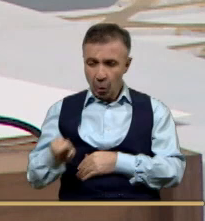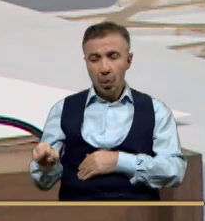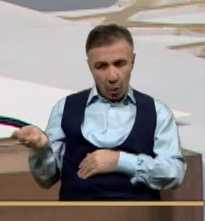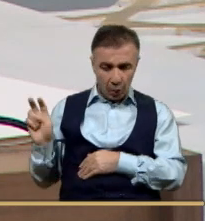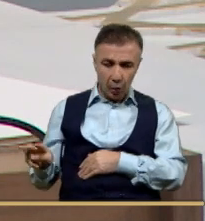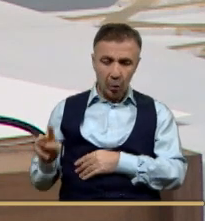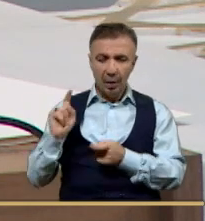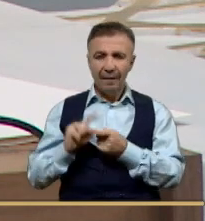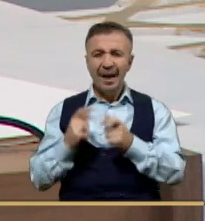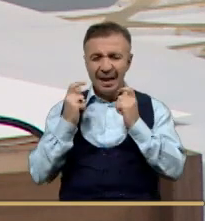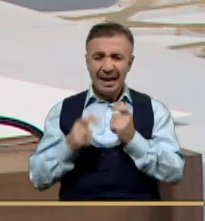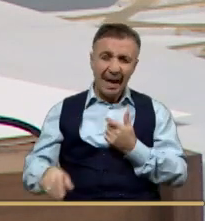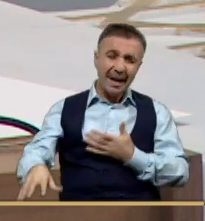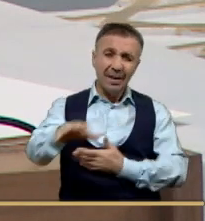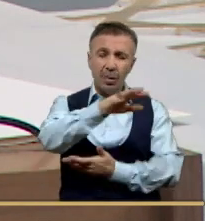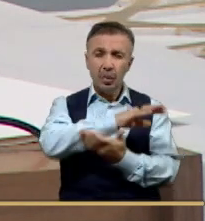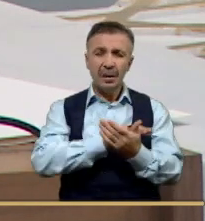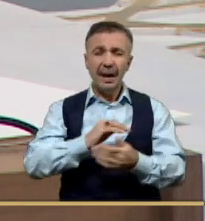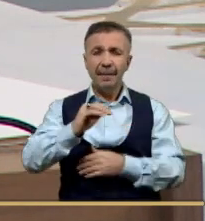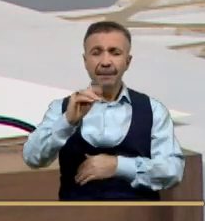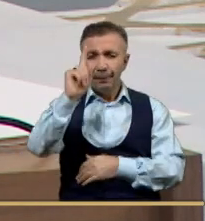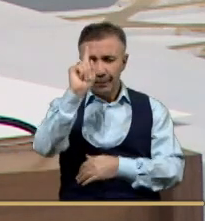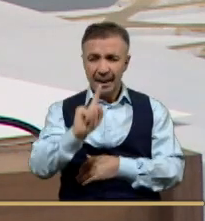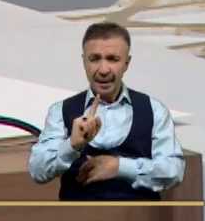yeryüzünde ilk cinayet işleyen,